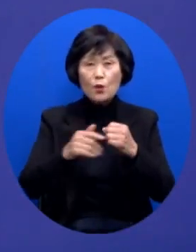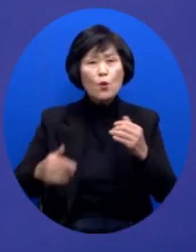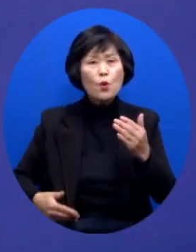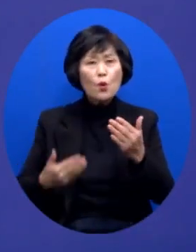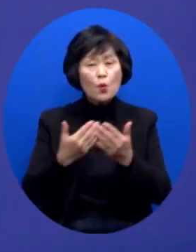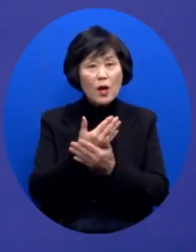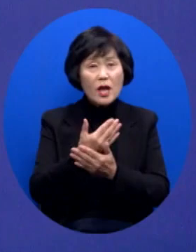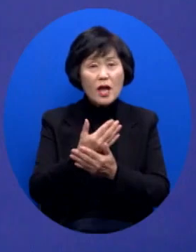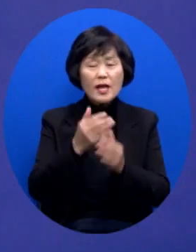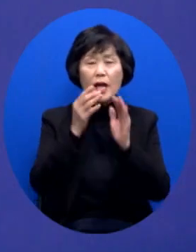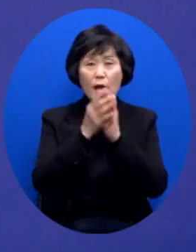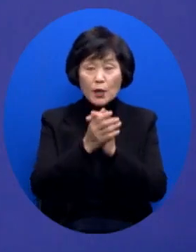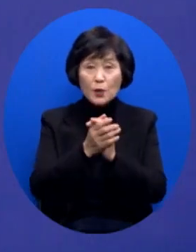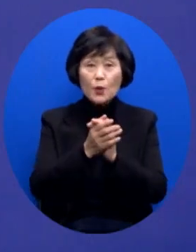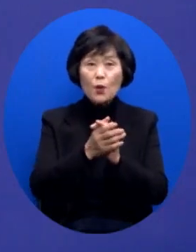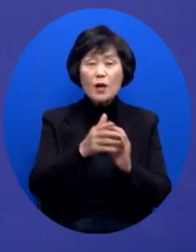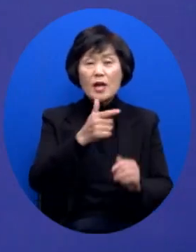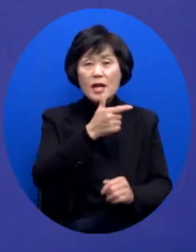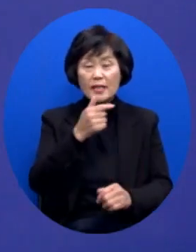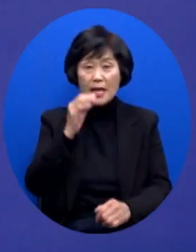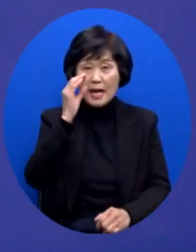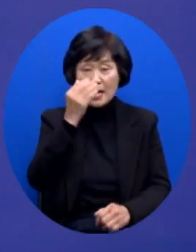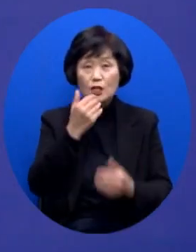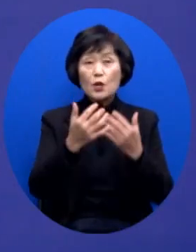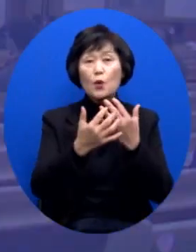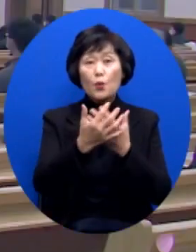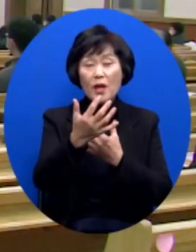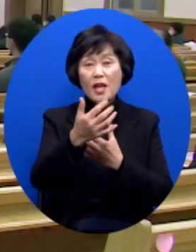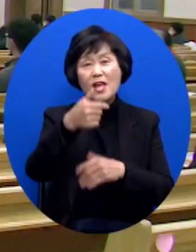제2차 대한민국 회계 대성회 예배를 드렸습니다.